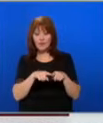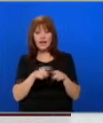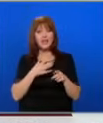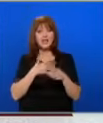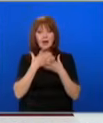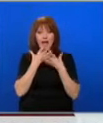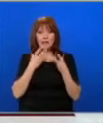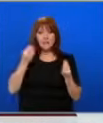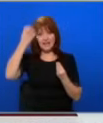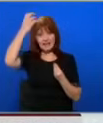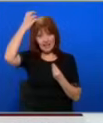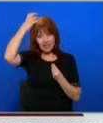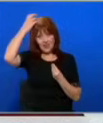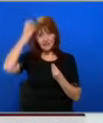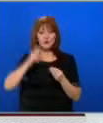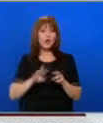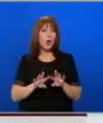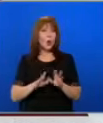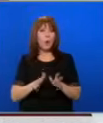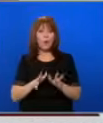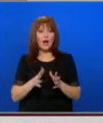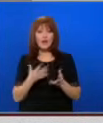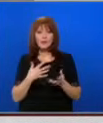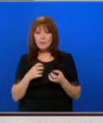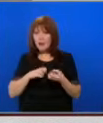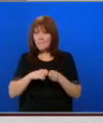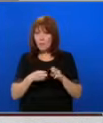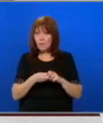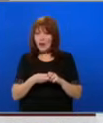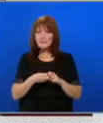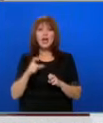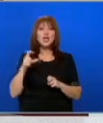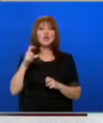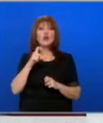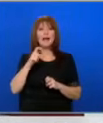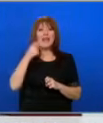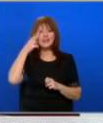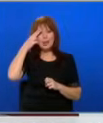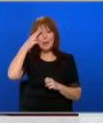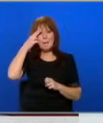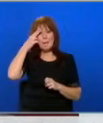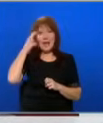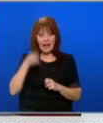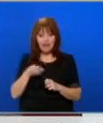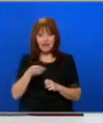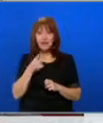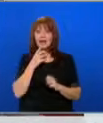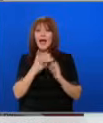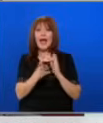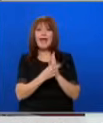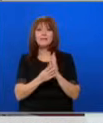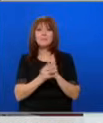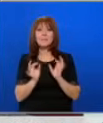има липса на държавност. Когато възникна проблема с сомалийските пирати, експерт по